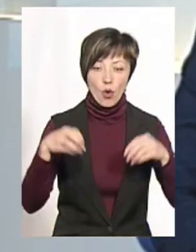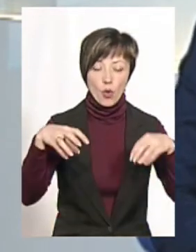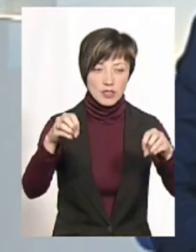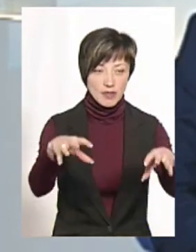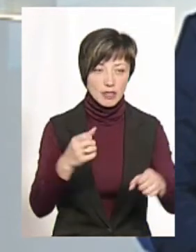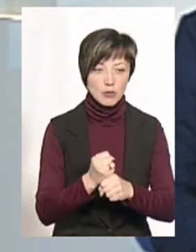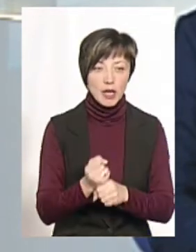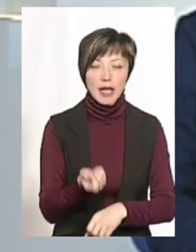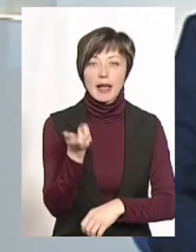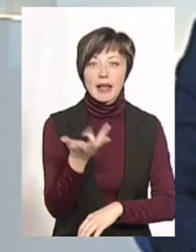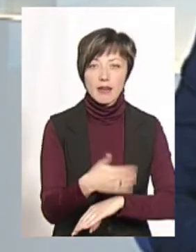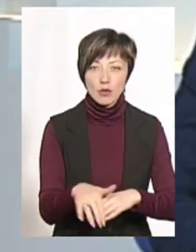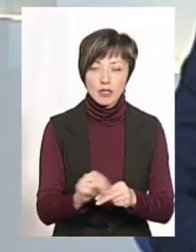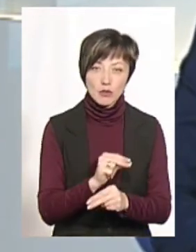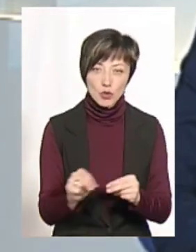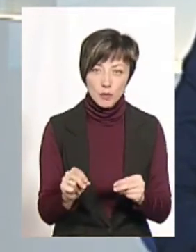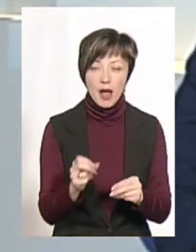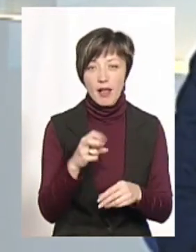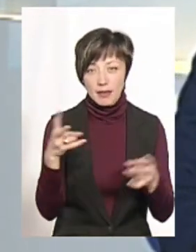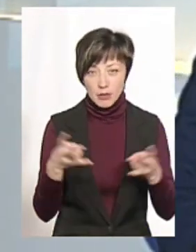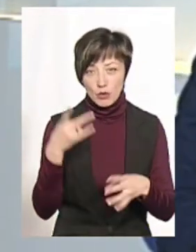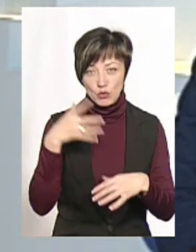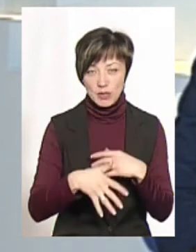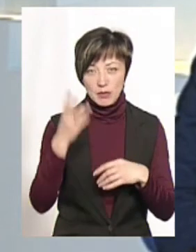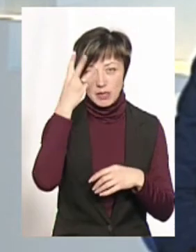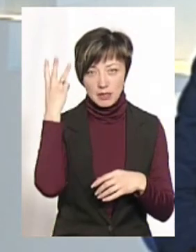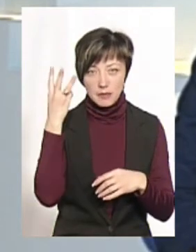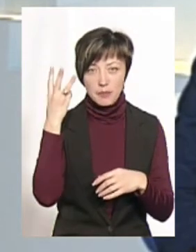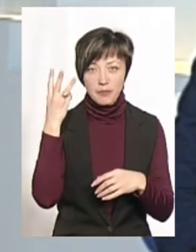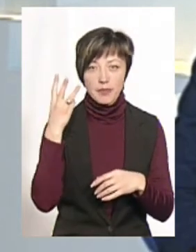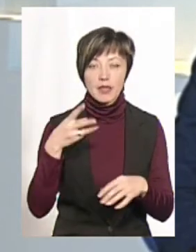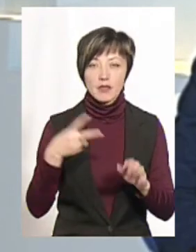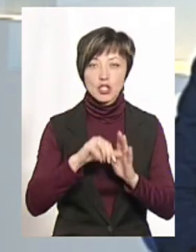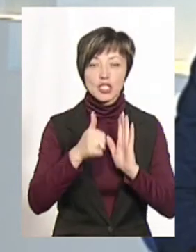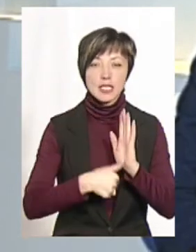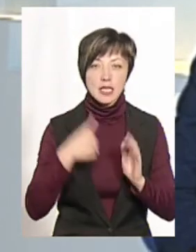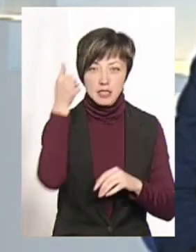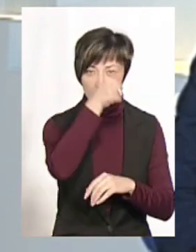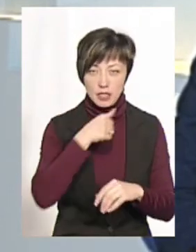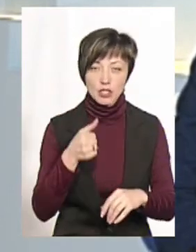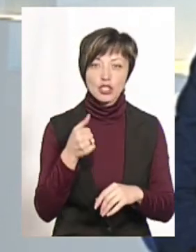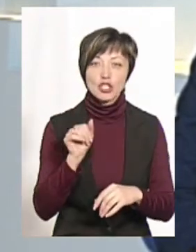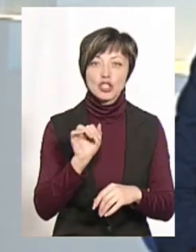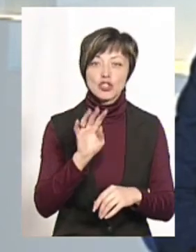зовнішнє освітлення, кілька вулиць ремонтуємо. Але треба розуміти, що от в Хмельницькому на 2016 рік з